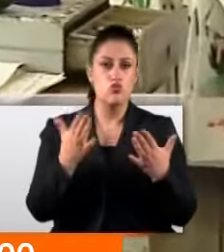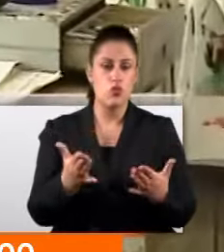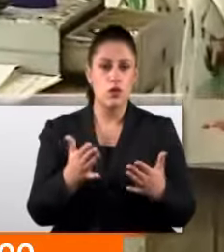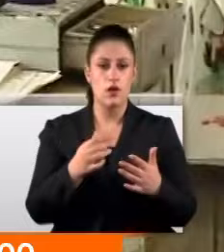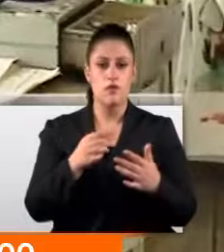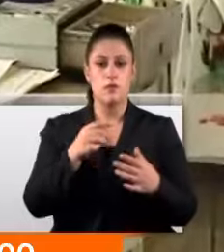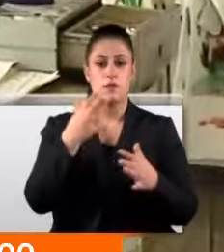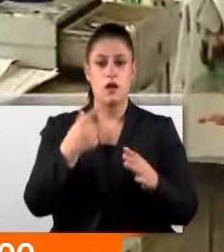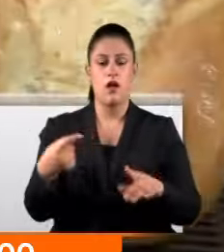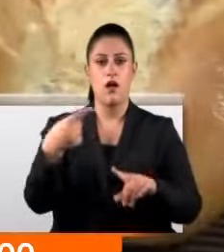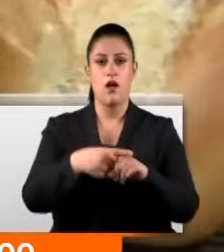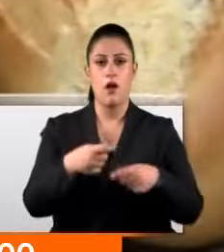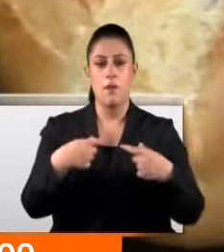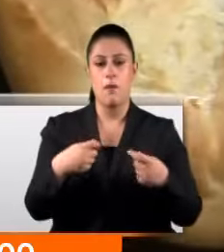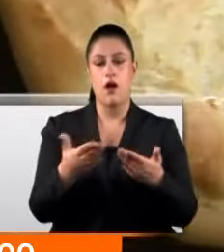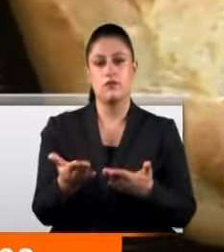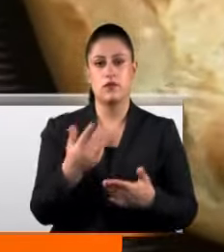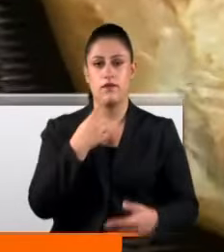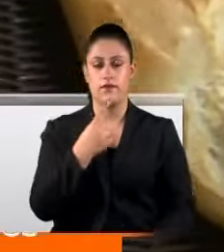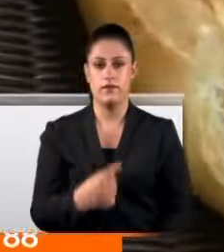Ekstra bir maliyette getirir bu.